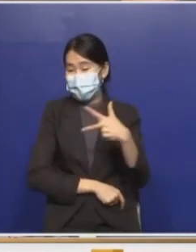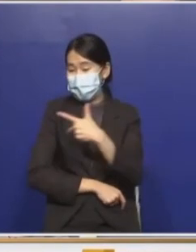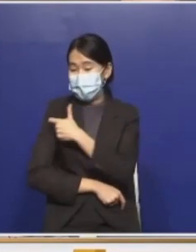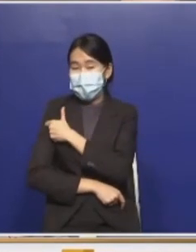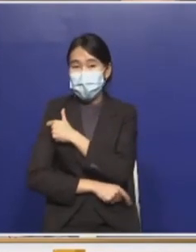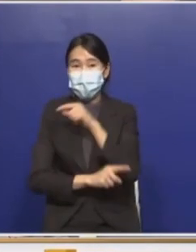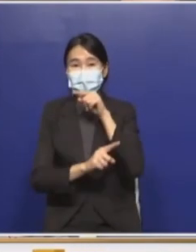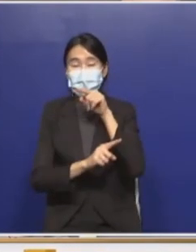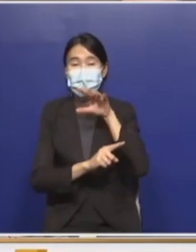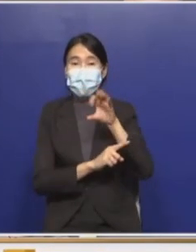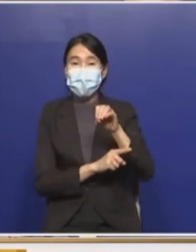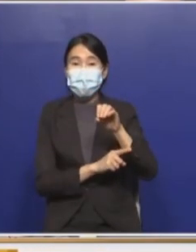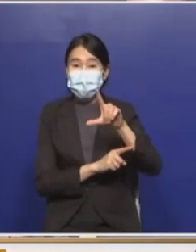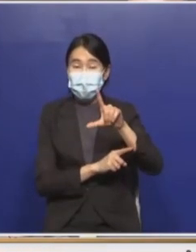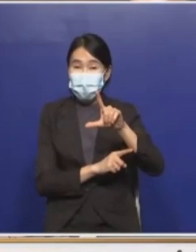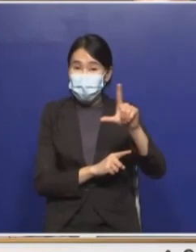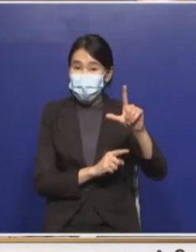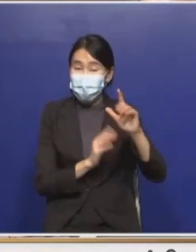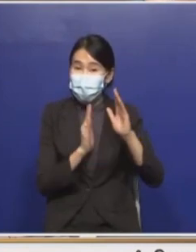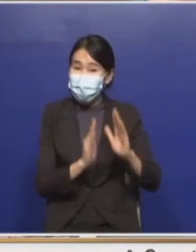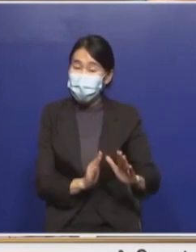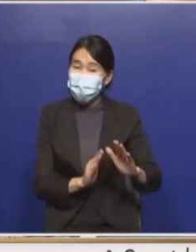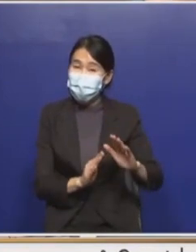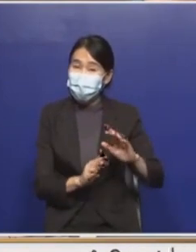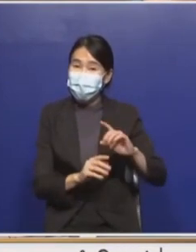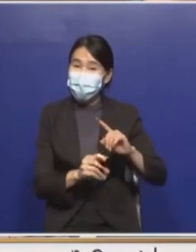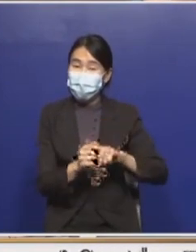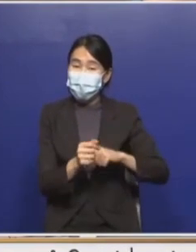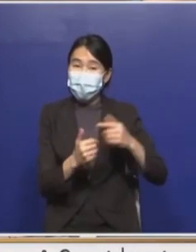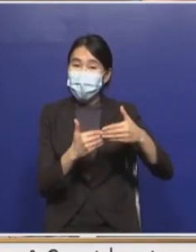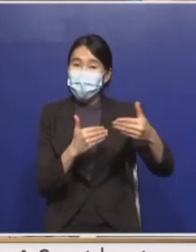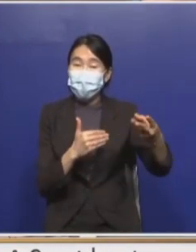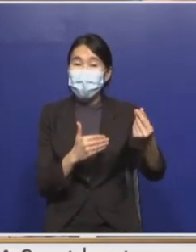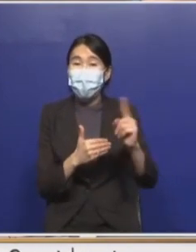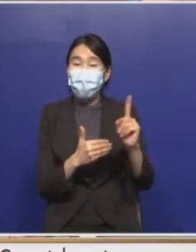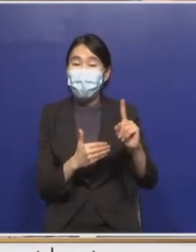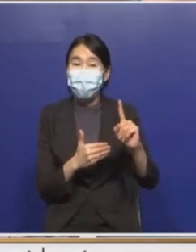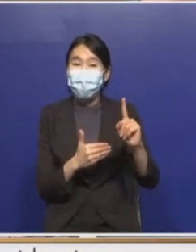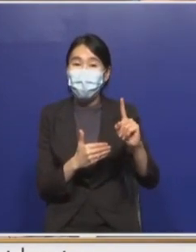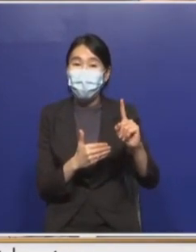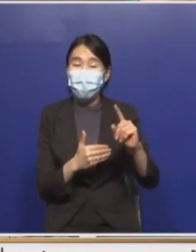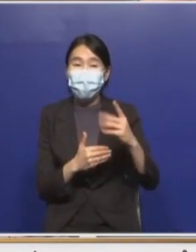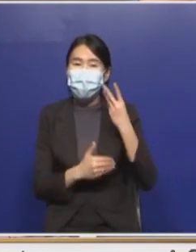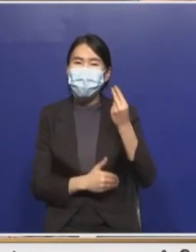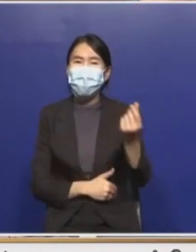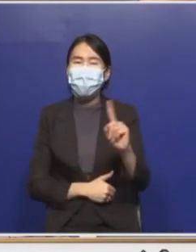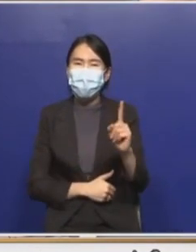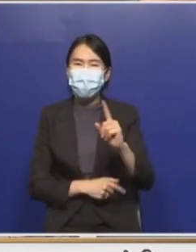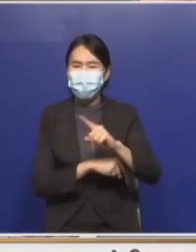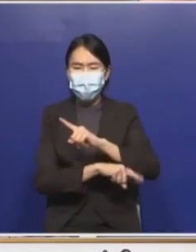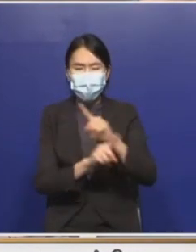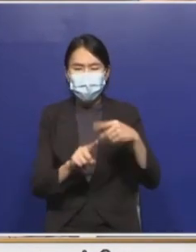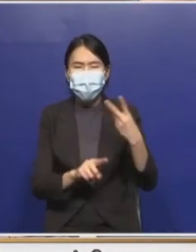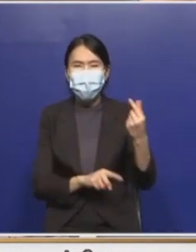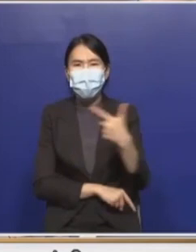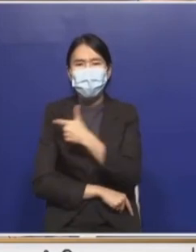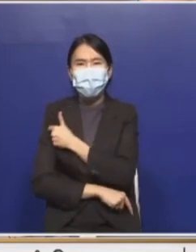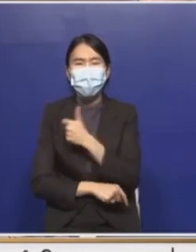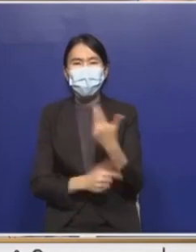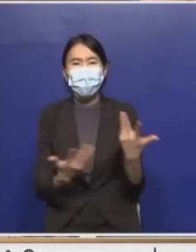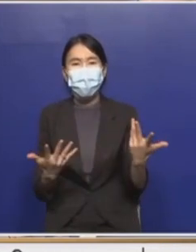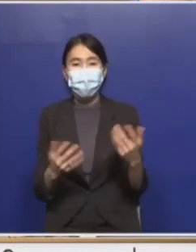50ล้านคนนั้นจะฉีดให้ครบ50ล้านคนเมื่อไ